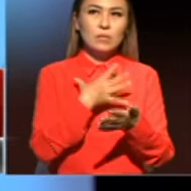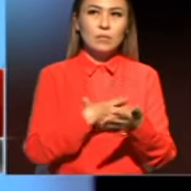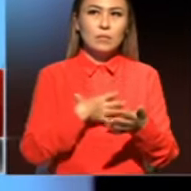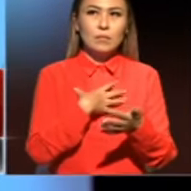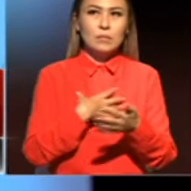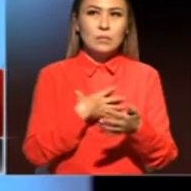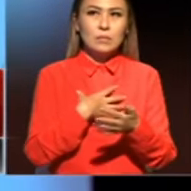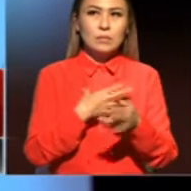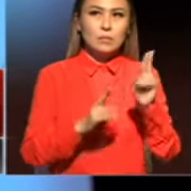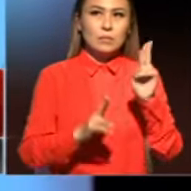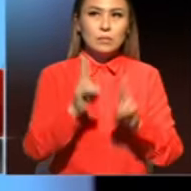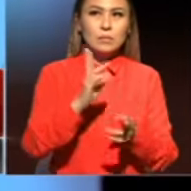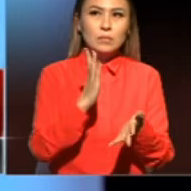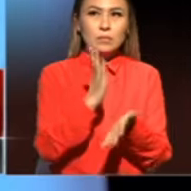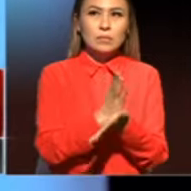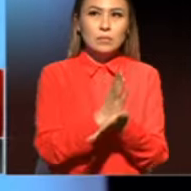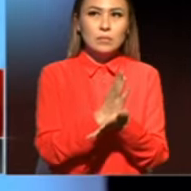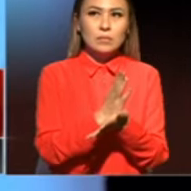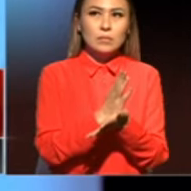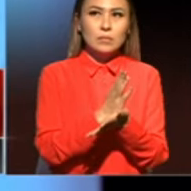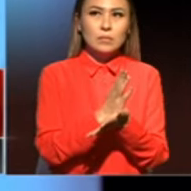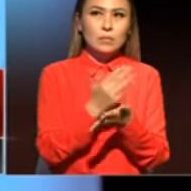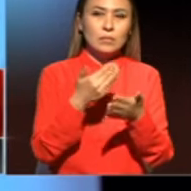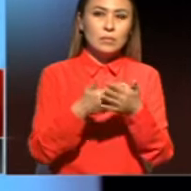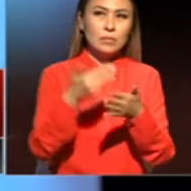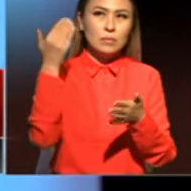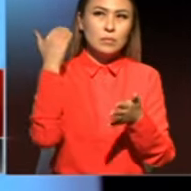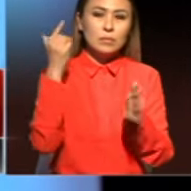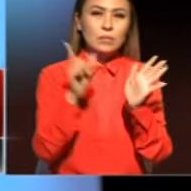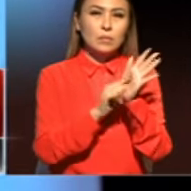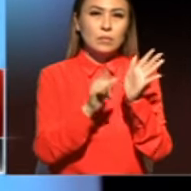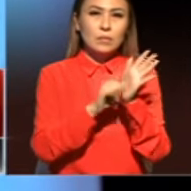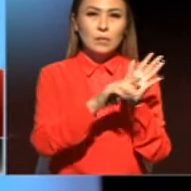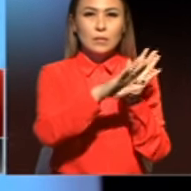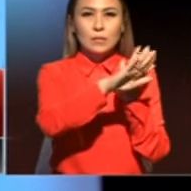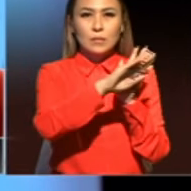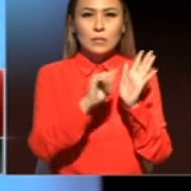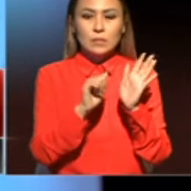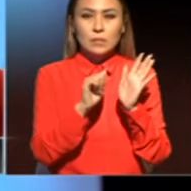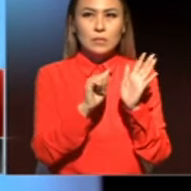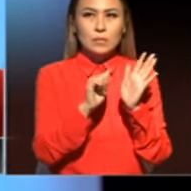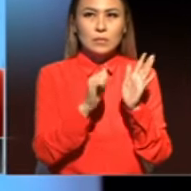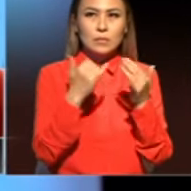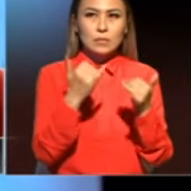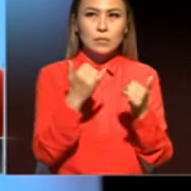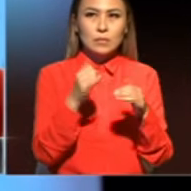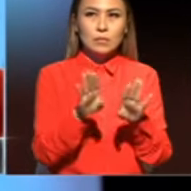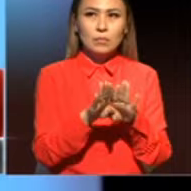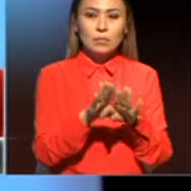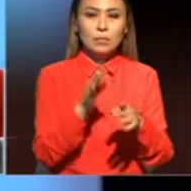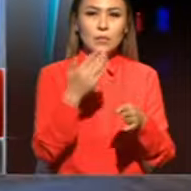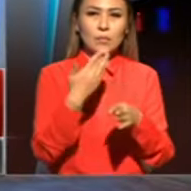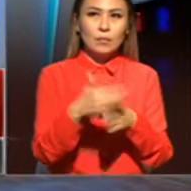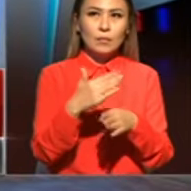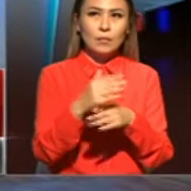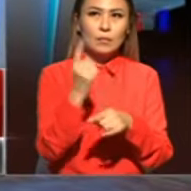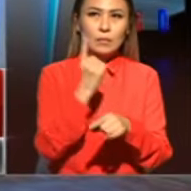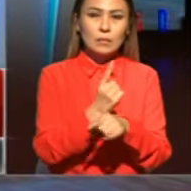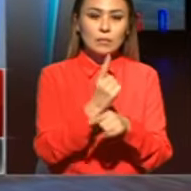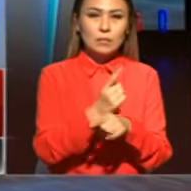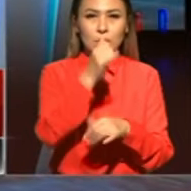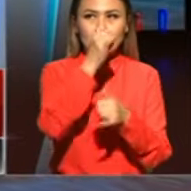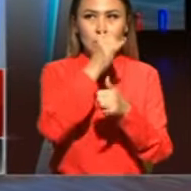деген механизмдер бар. Бұрын жаңағы зейнеткер қорынан алатын, қазір оған шама-шама тиім салды, оны кең